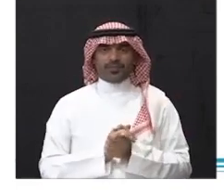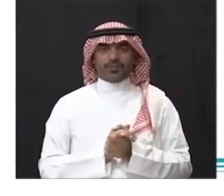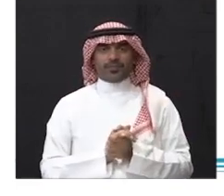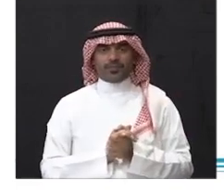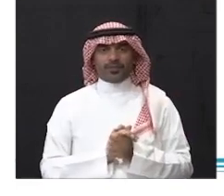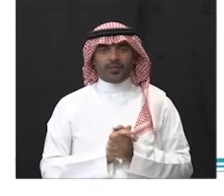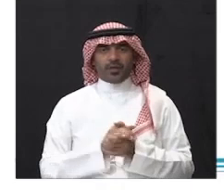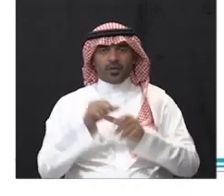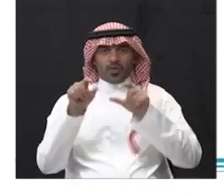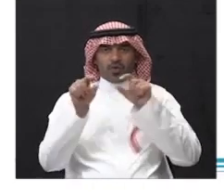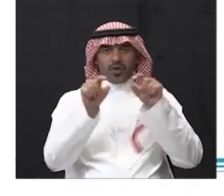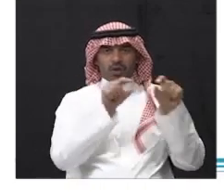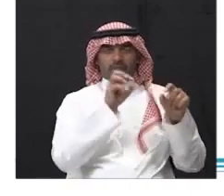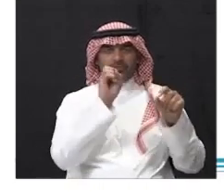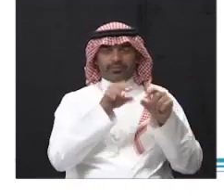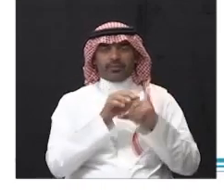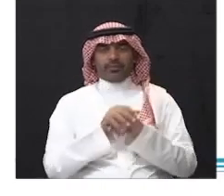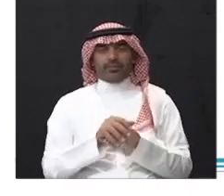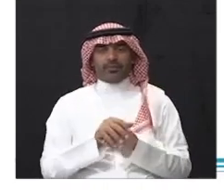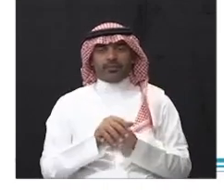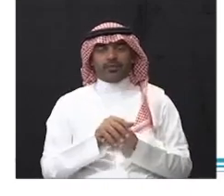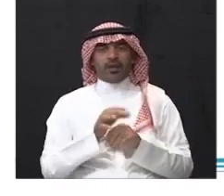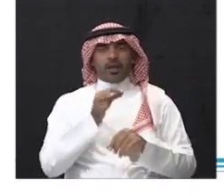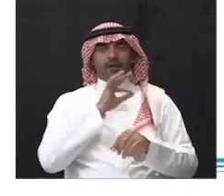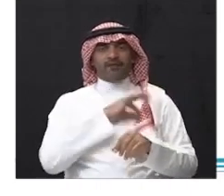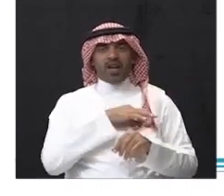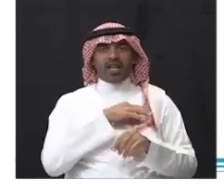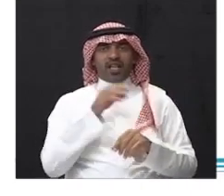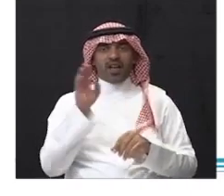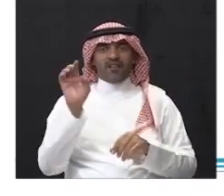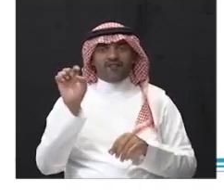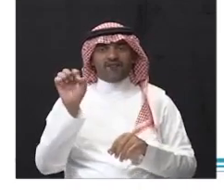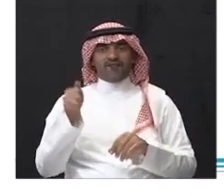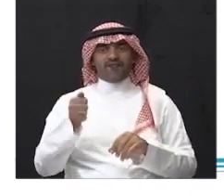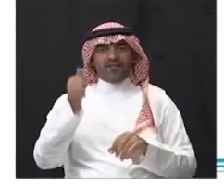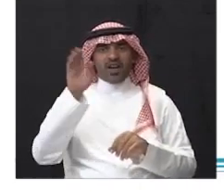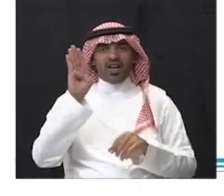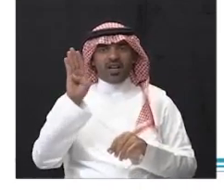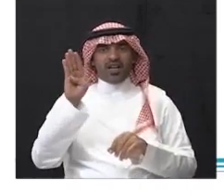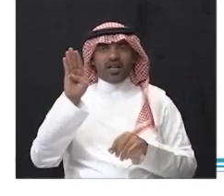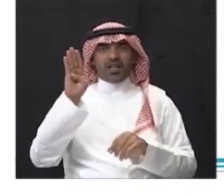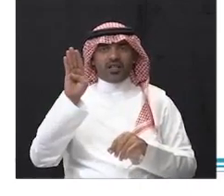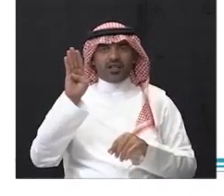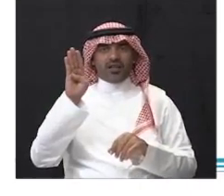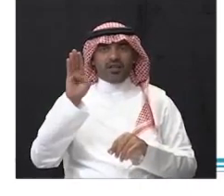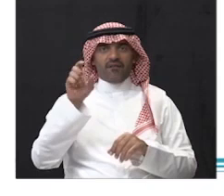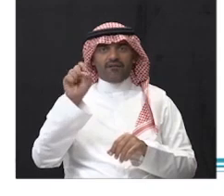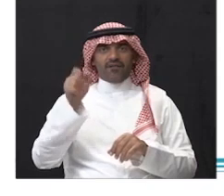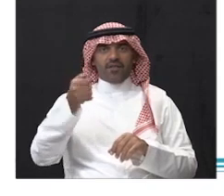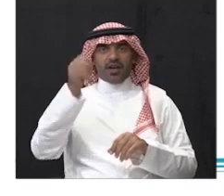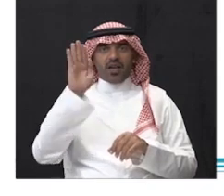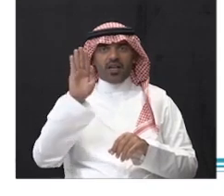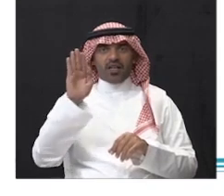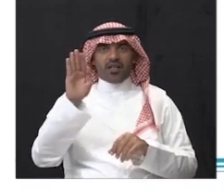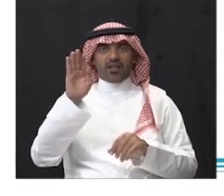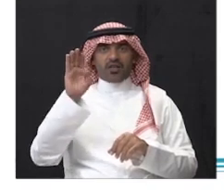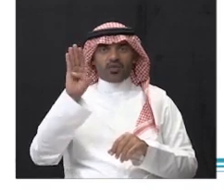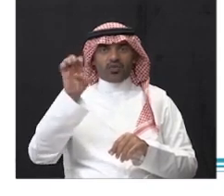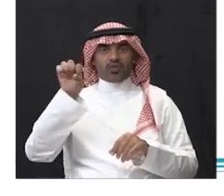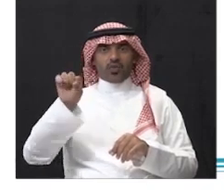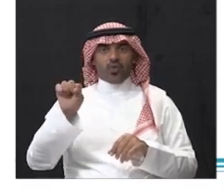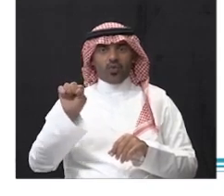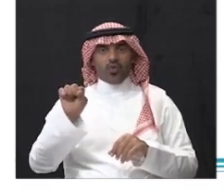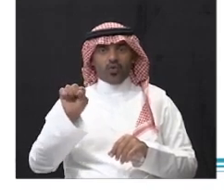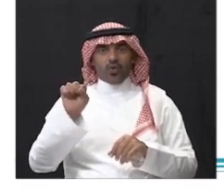استفاد فاسكو دا جاما من المصادر المكتوبة التي سطرها البحارة العرب عن الملاحة في